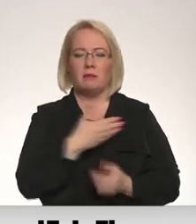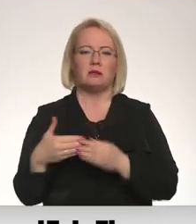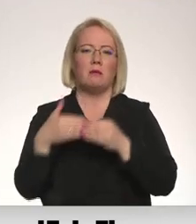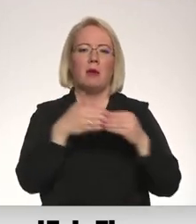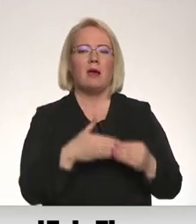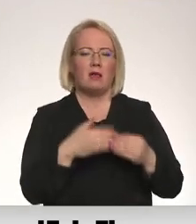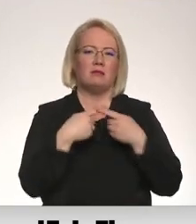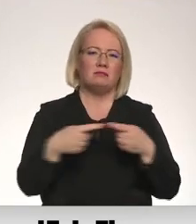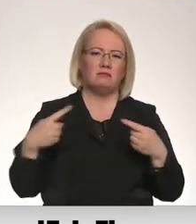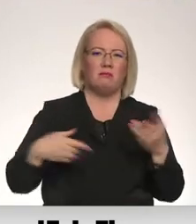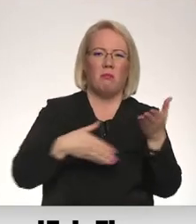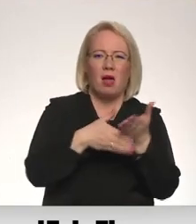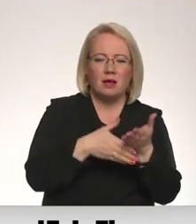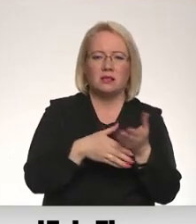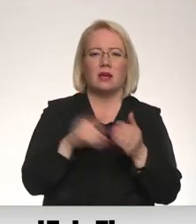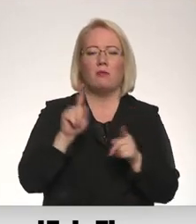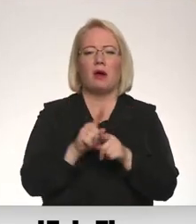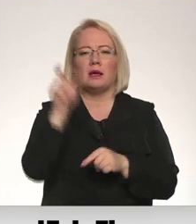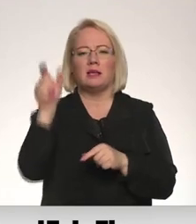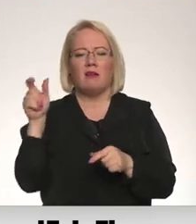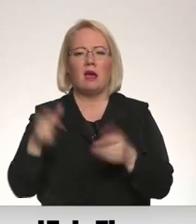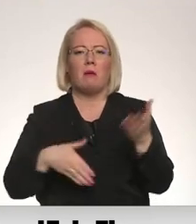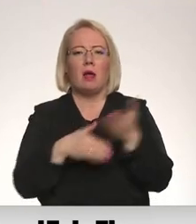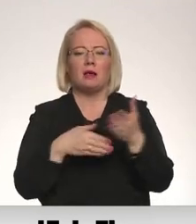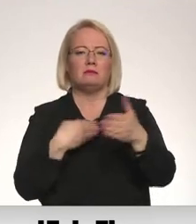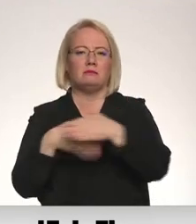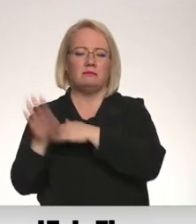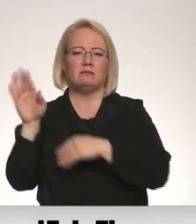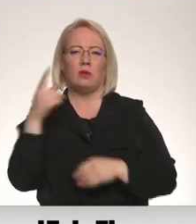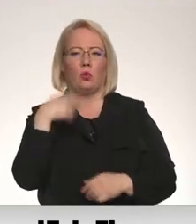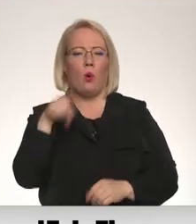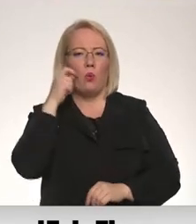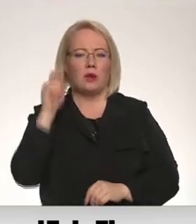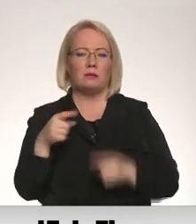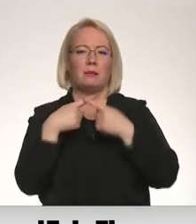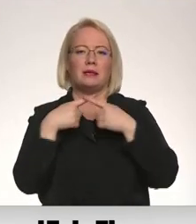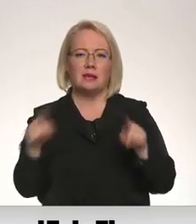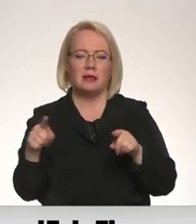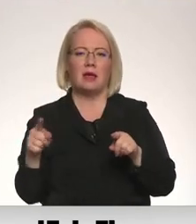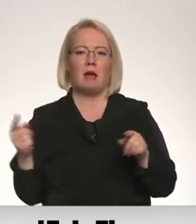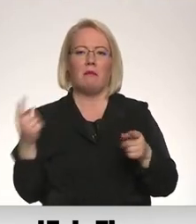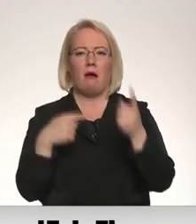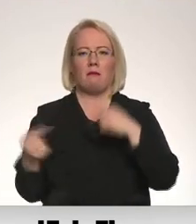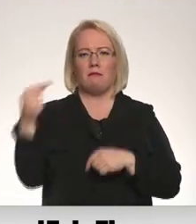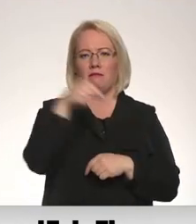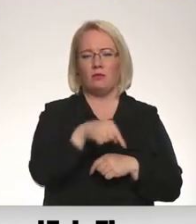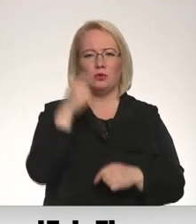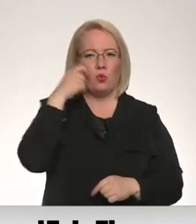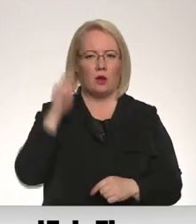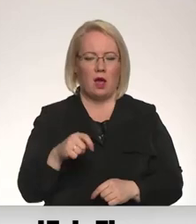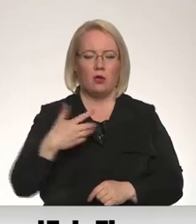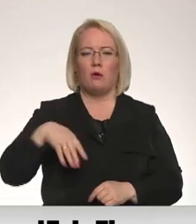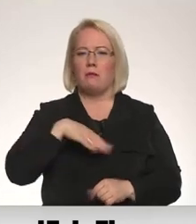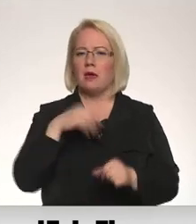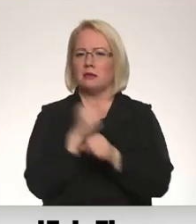humāno palīdzību, palīdzot cilvēkiem izkļūt no Ukrainas, bet citiem palīdzot nokļūt Ukrainā. Mēs darām ļoti